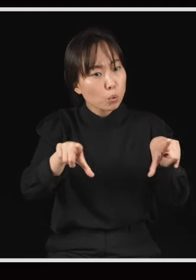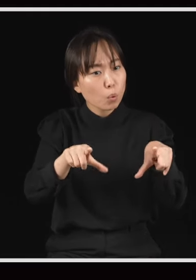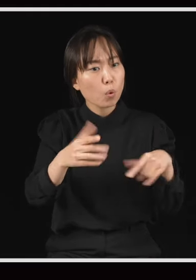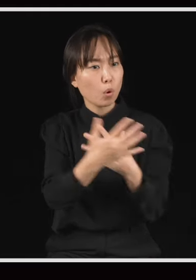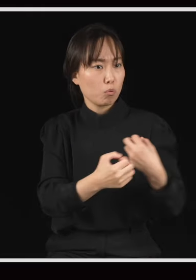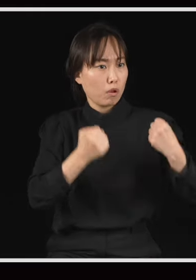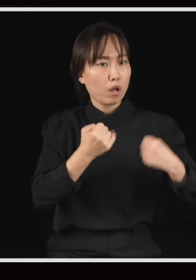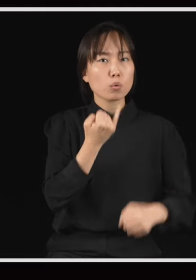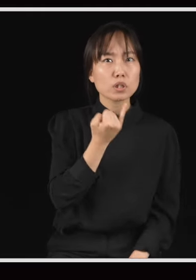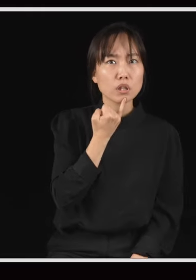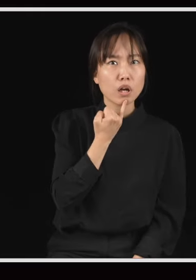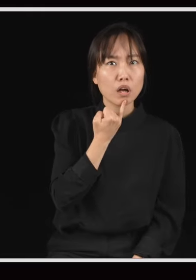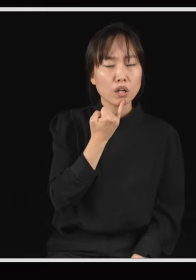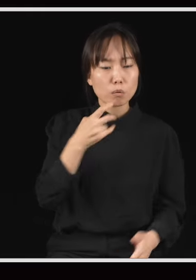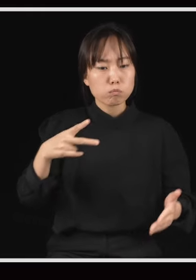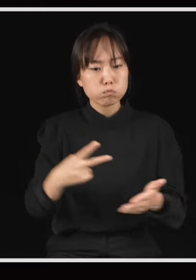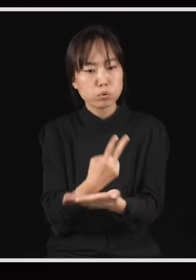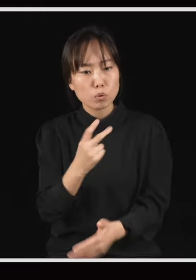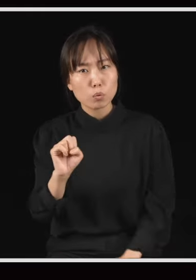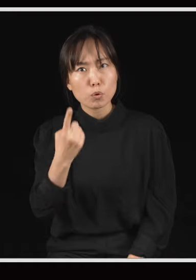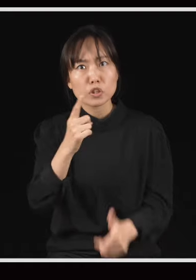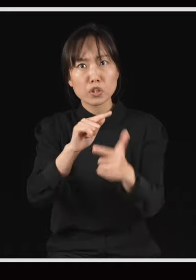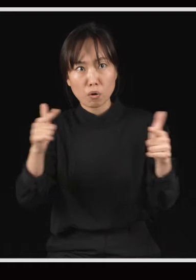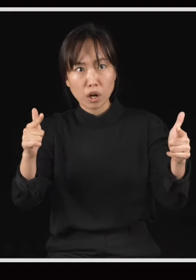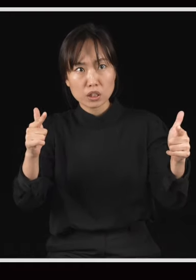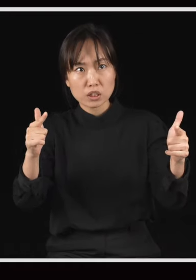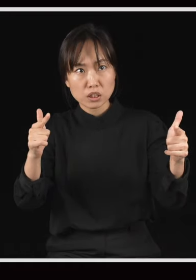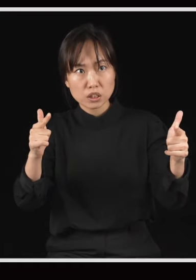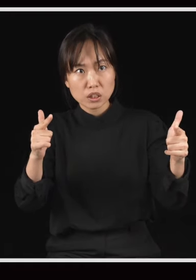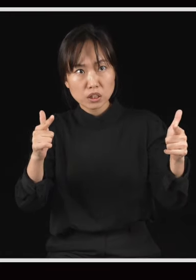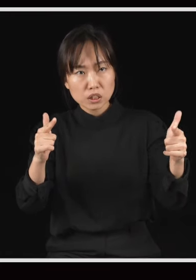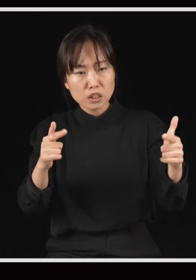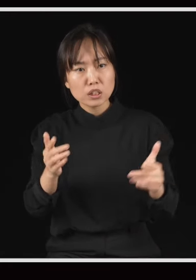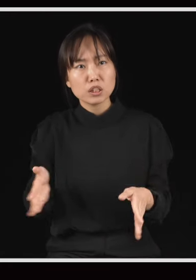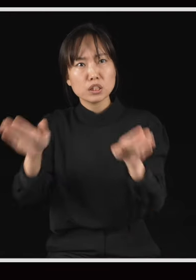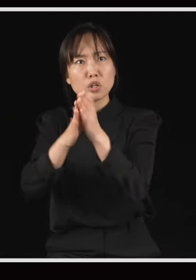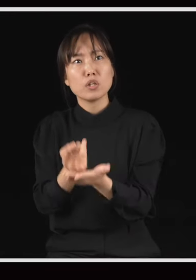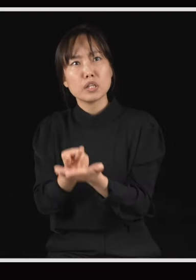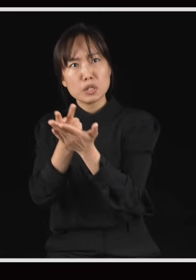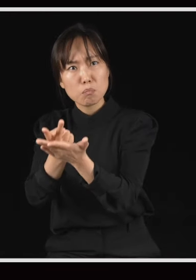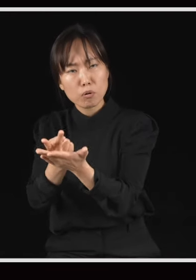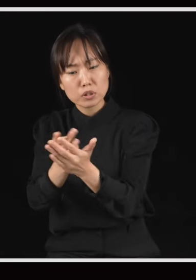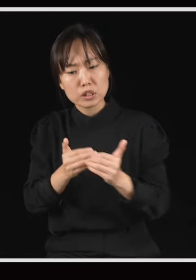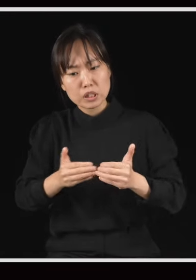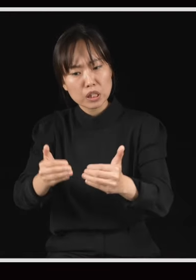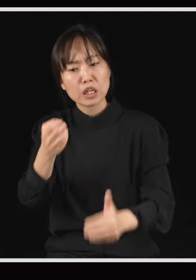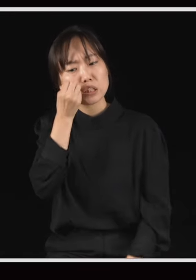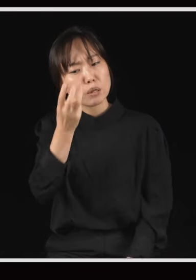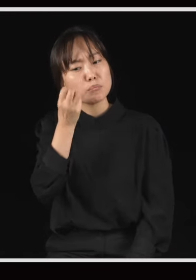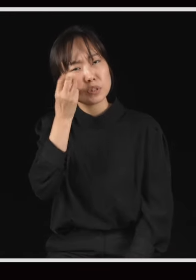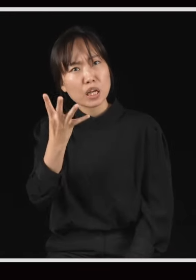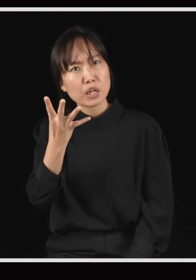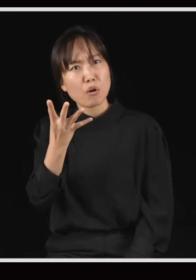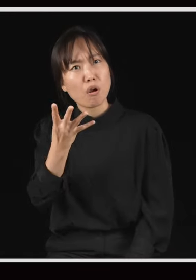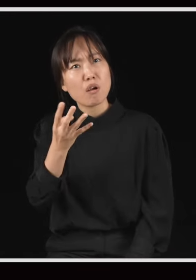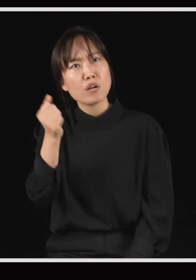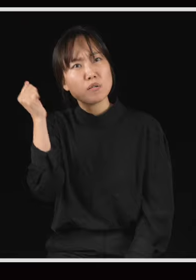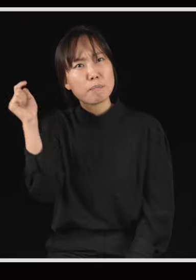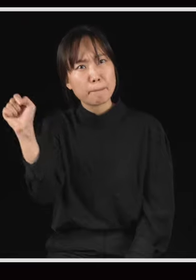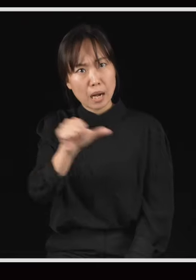상태에 있다가도 삐끗 잘못하면은 침상으로까지 3, 4개월 만에 가기도 해요. 그렇기 때문에 근육